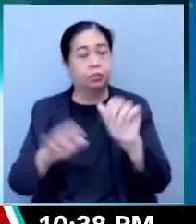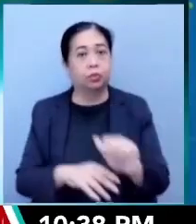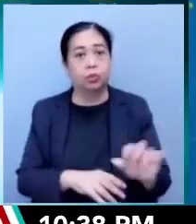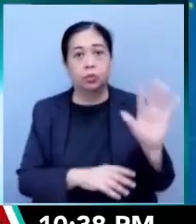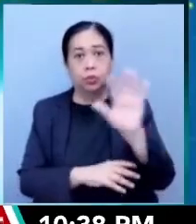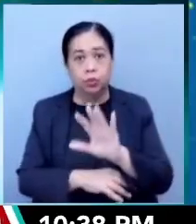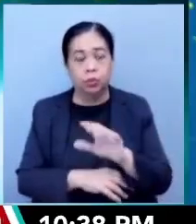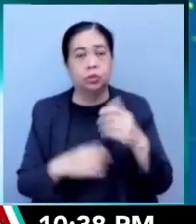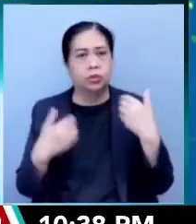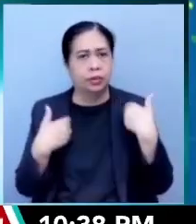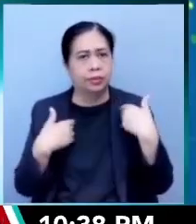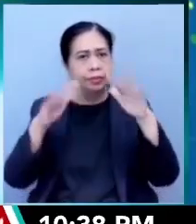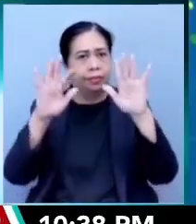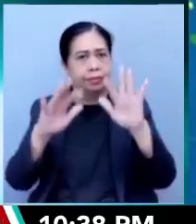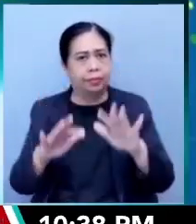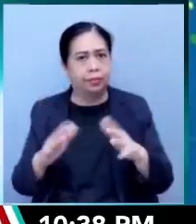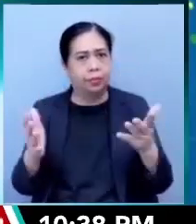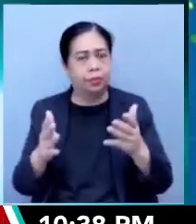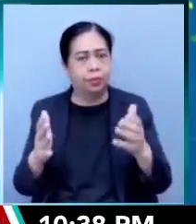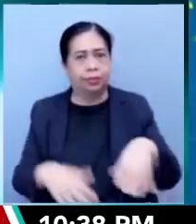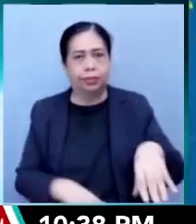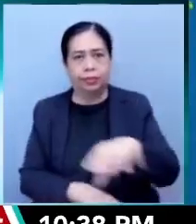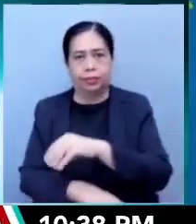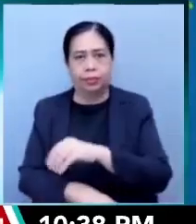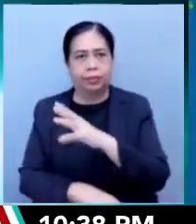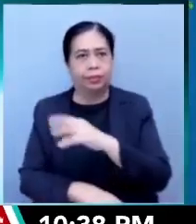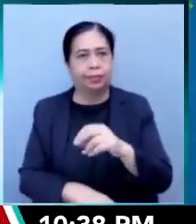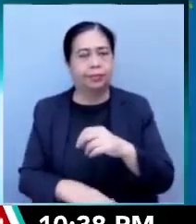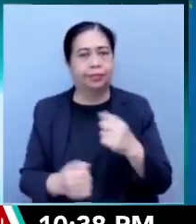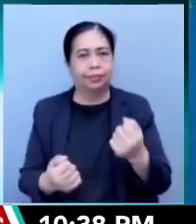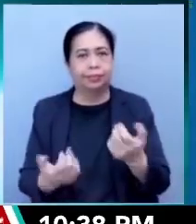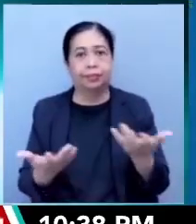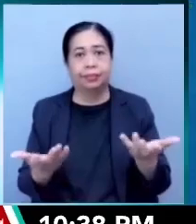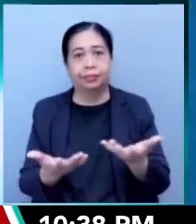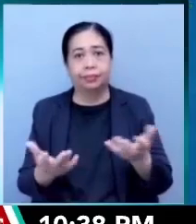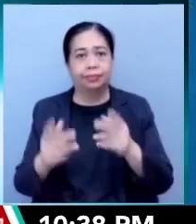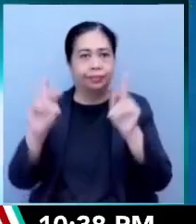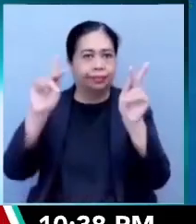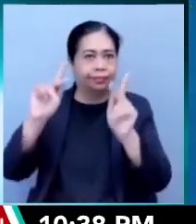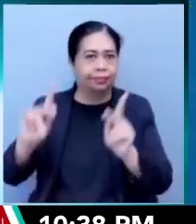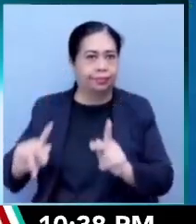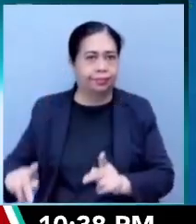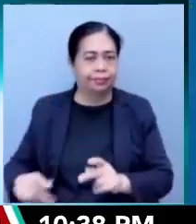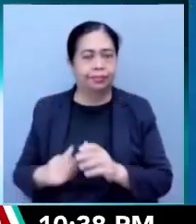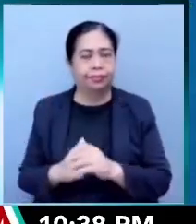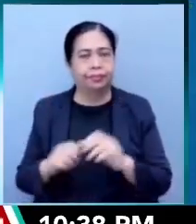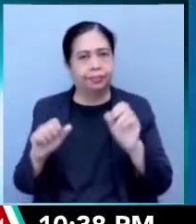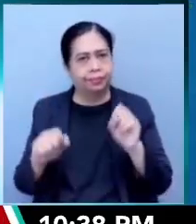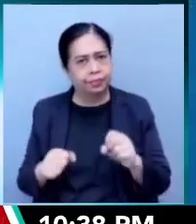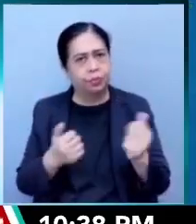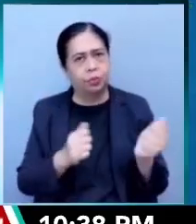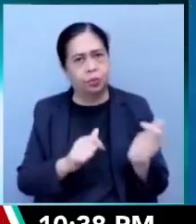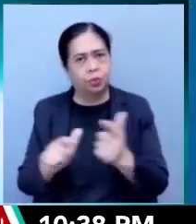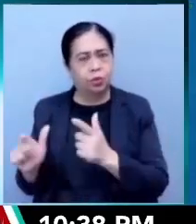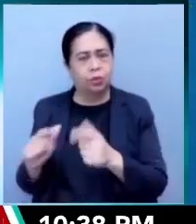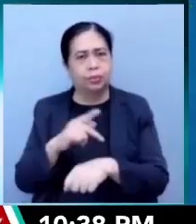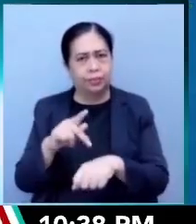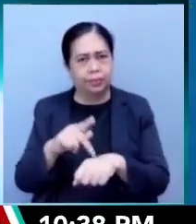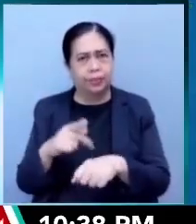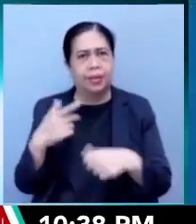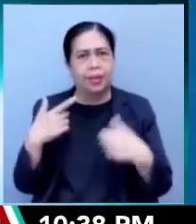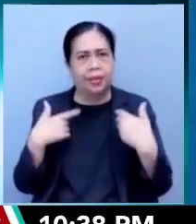ng ulan dito yan sa Cagayan Valley at pati na rin sa lalawigan ng Palawan. Posibleng halos ba ang buong bansa na po yan pagsapit